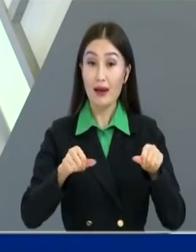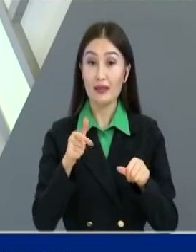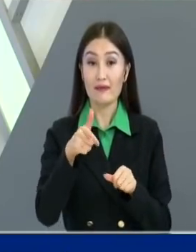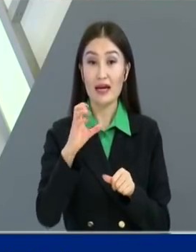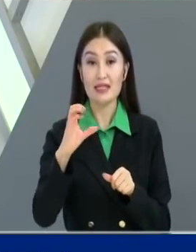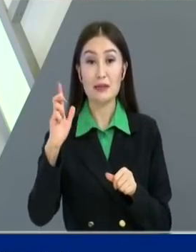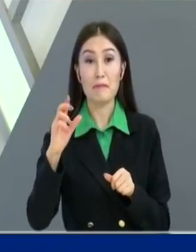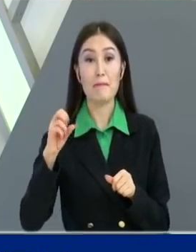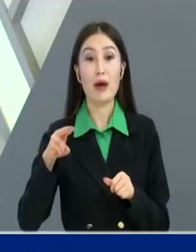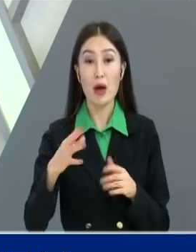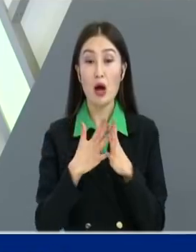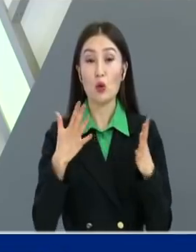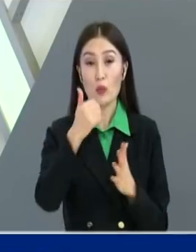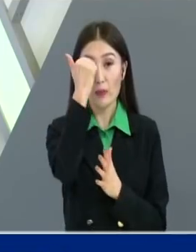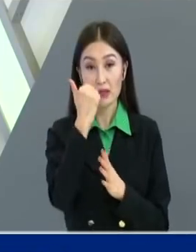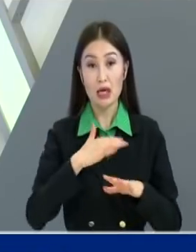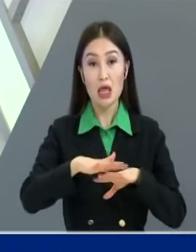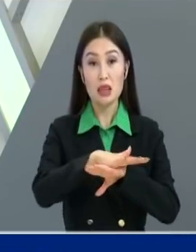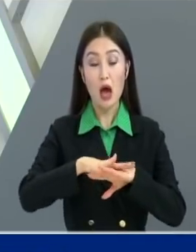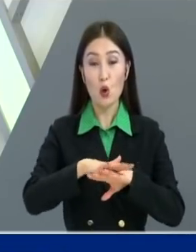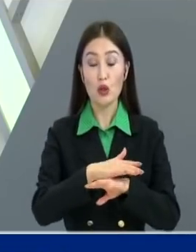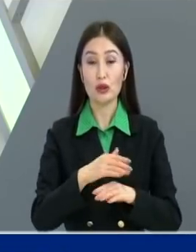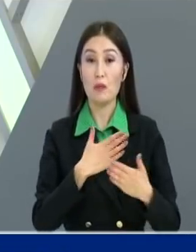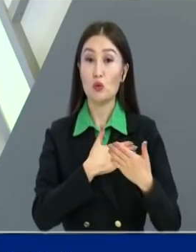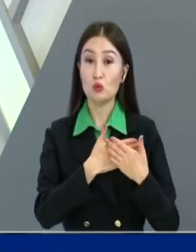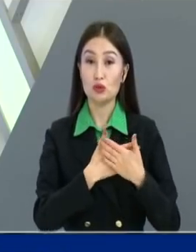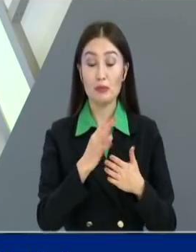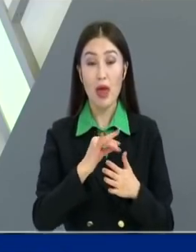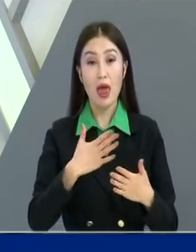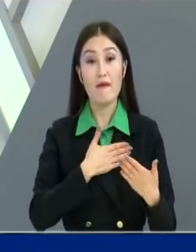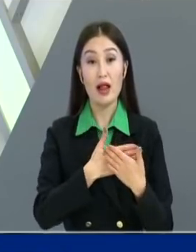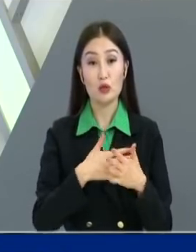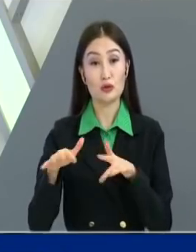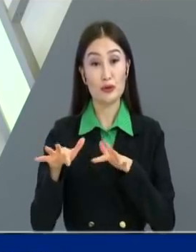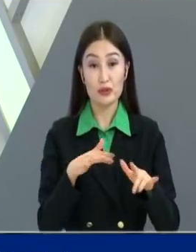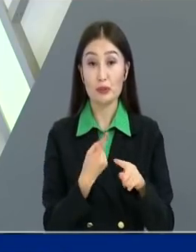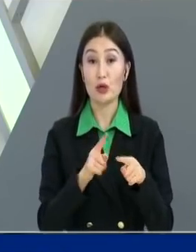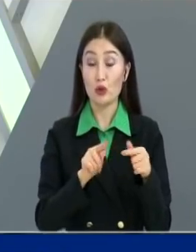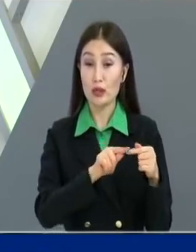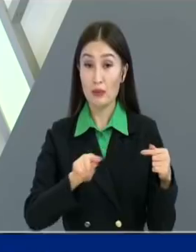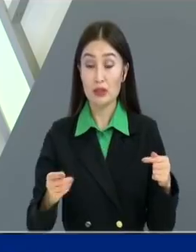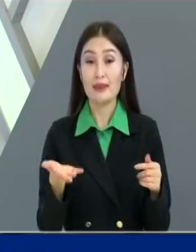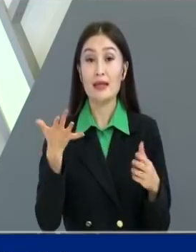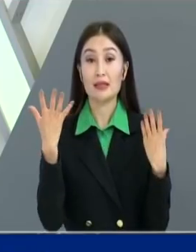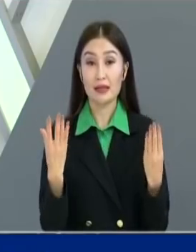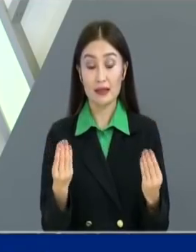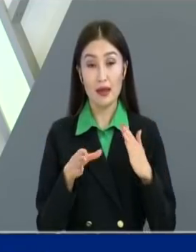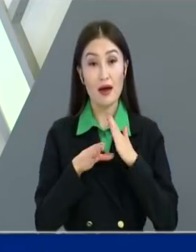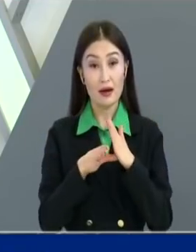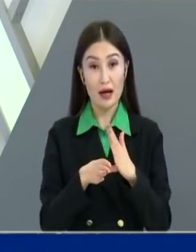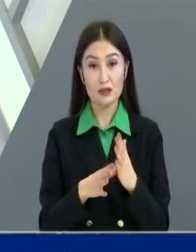ГСБЭП выражает огромную благодарность народным дружинникам и волонтерскому движению, которые на протяжении нескольких дней